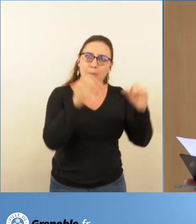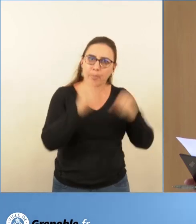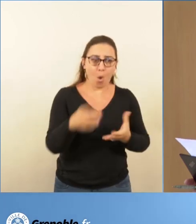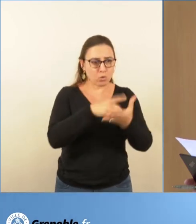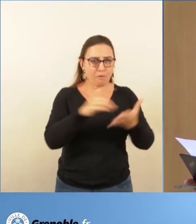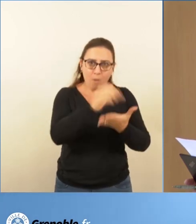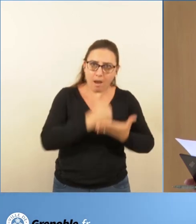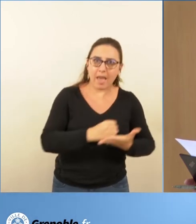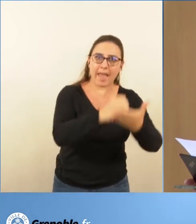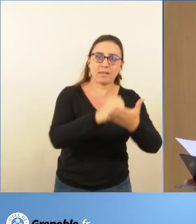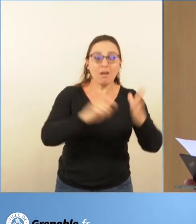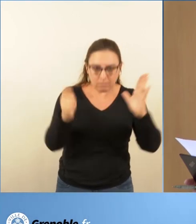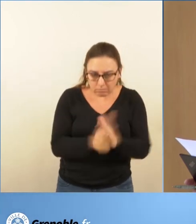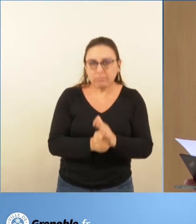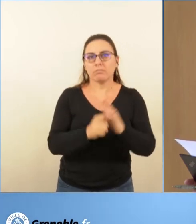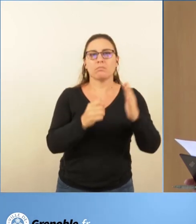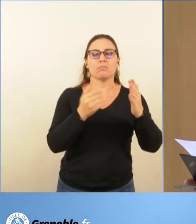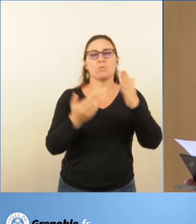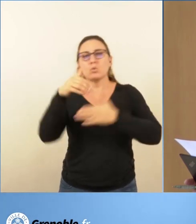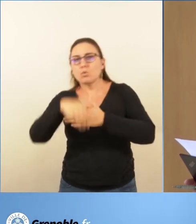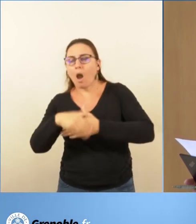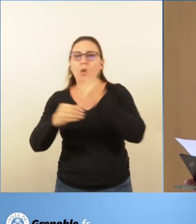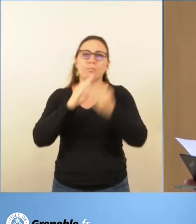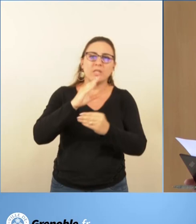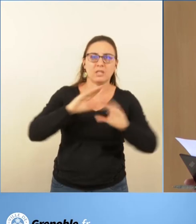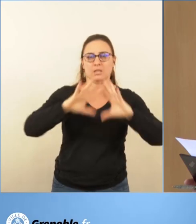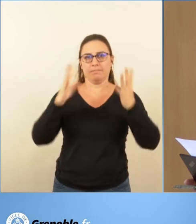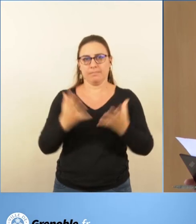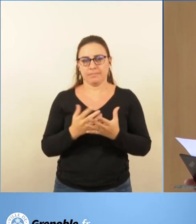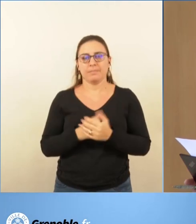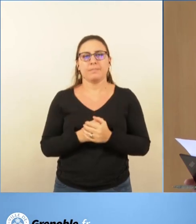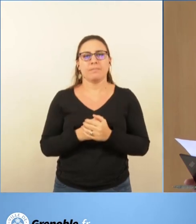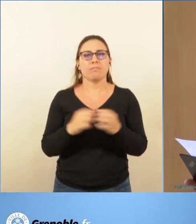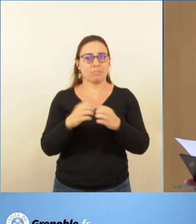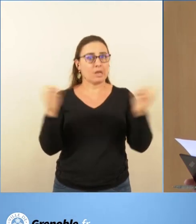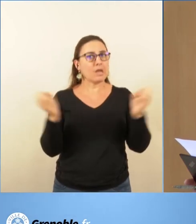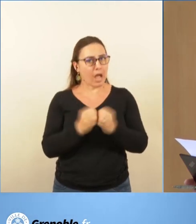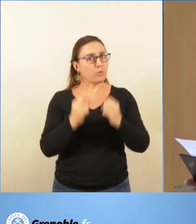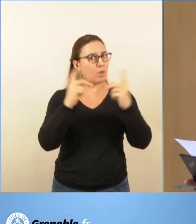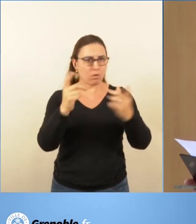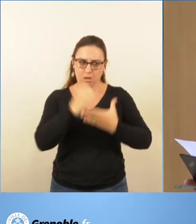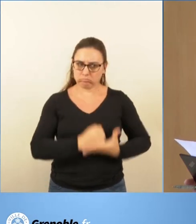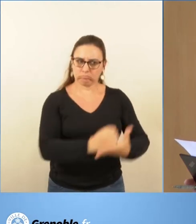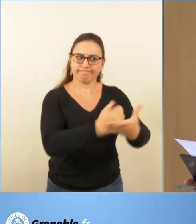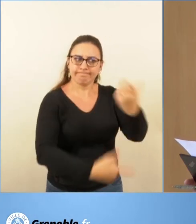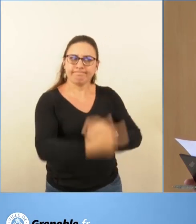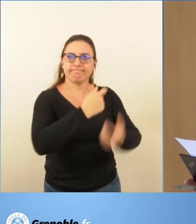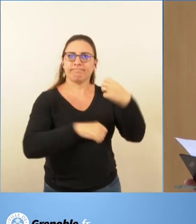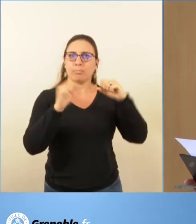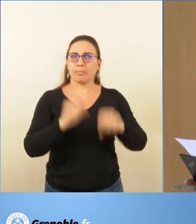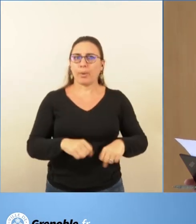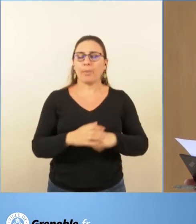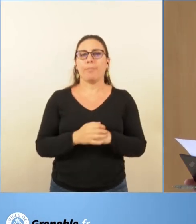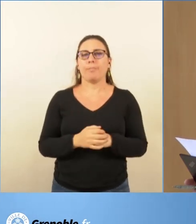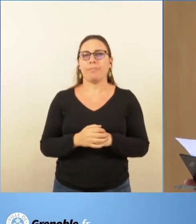devoirs pendant le temps périscolaire la gratuité est un des moyens de soutien en faisant payer les